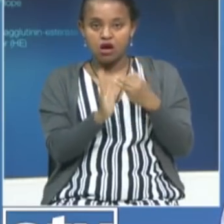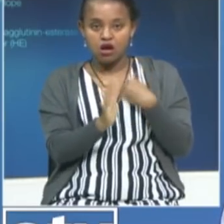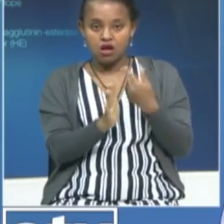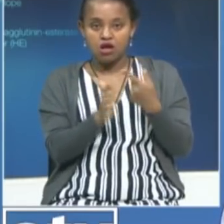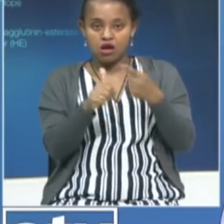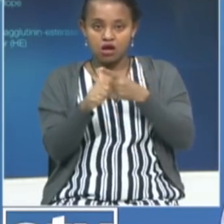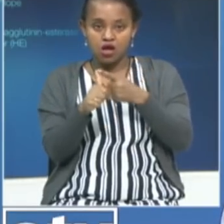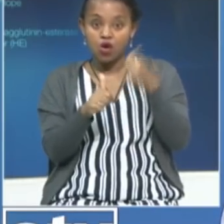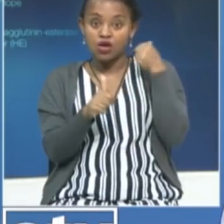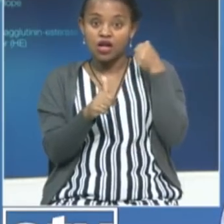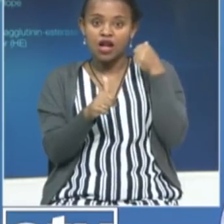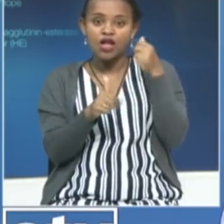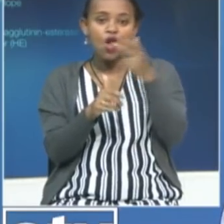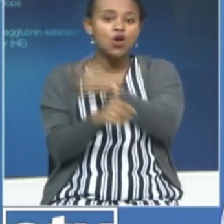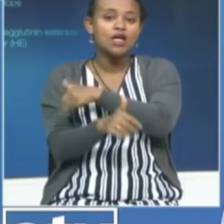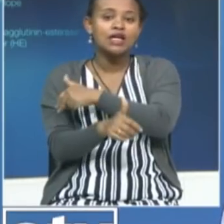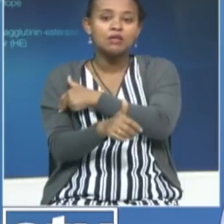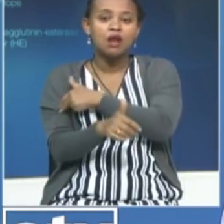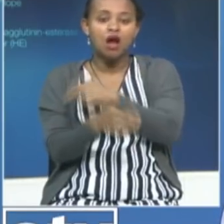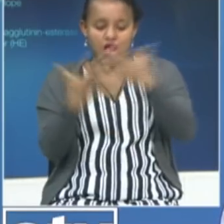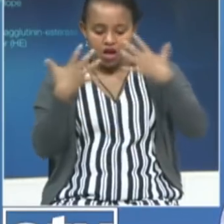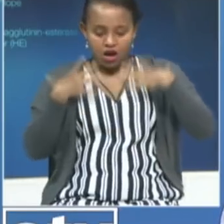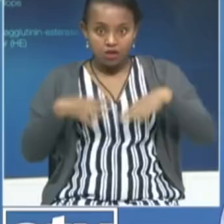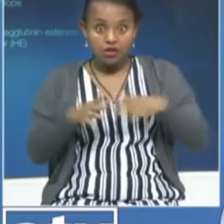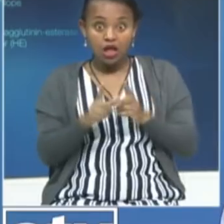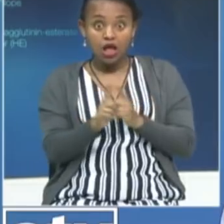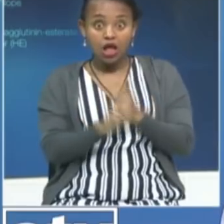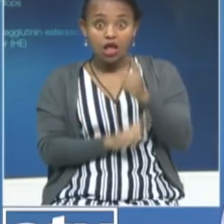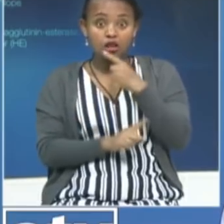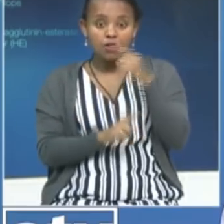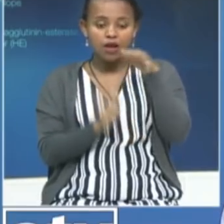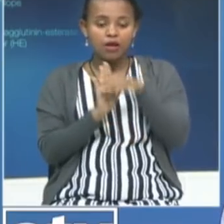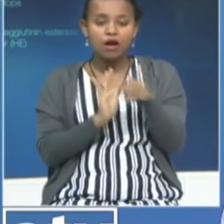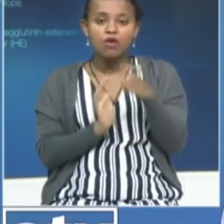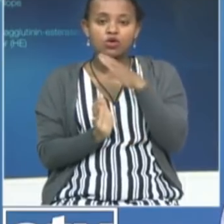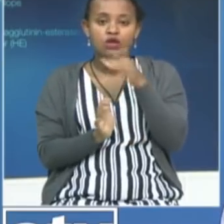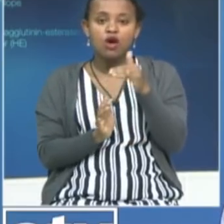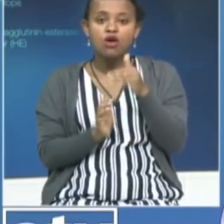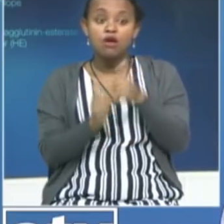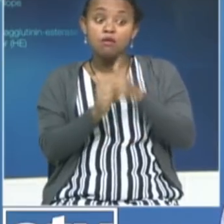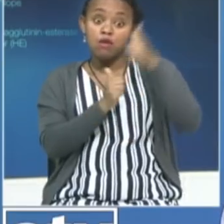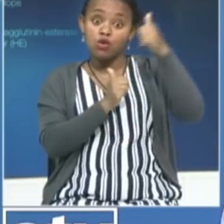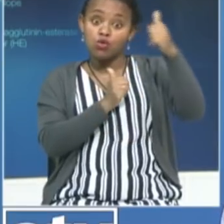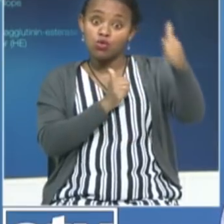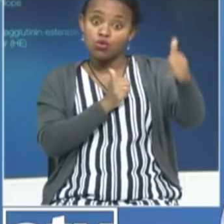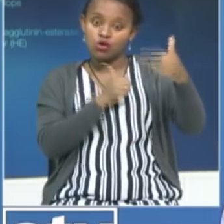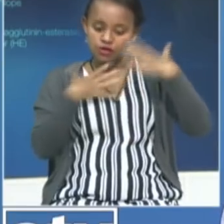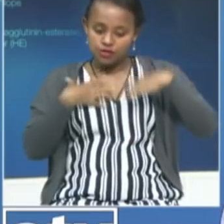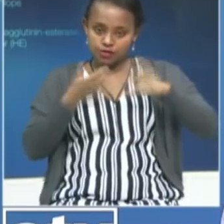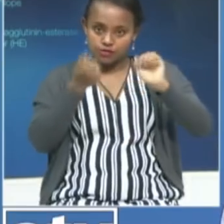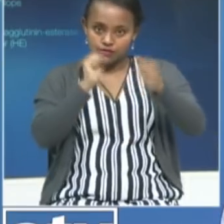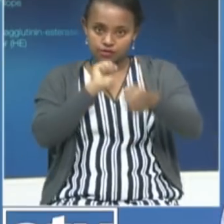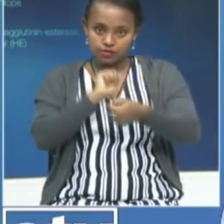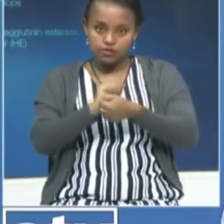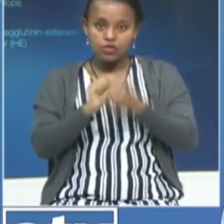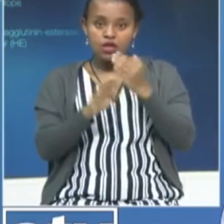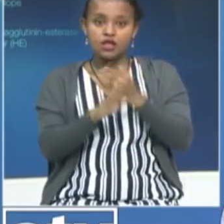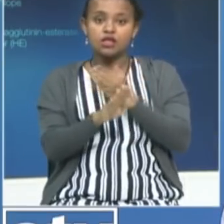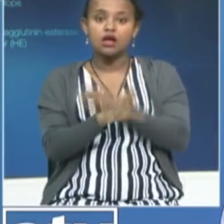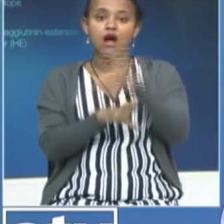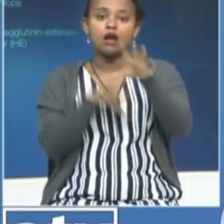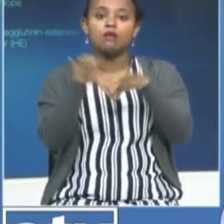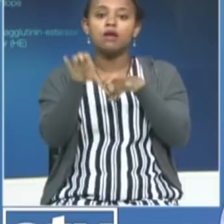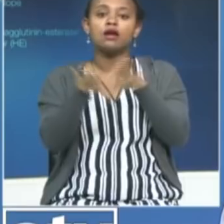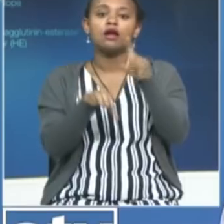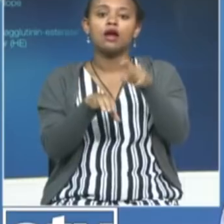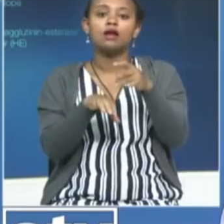አንደኛው እንደ ሌላኛው ሕክምና እንደው ለብሰን ቀጥ ብለን የምንገባበት ሳይሆን በሩቅ ልብሳችን ቀይረን ተስተካክለን ማድረግ